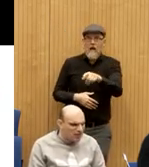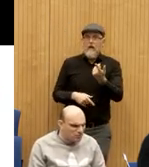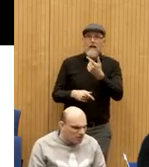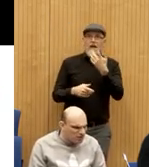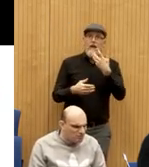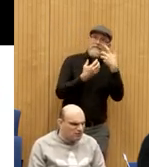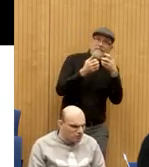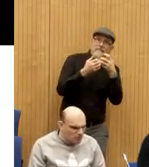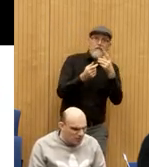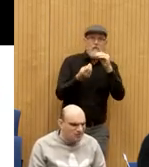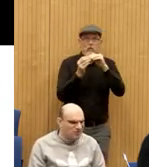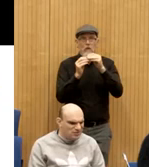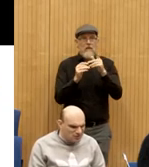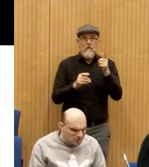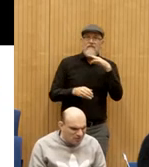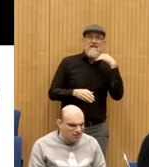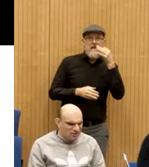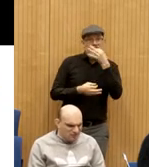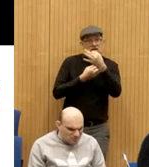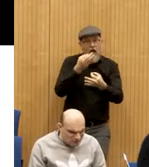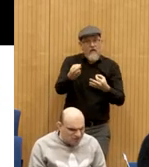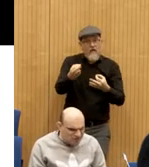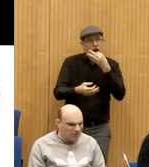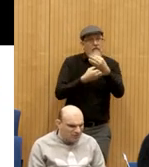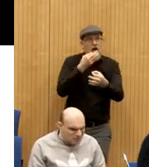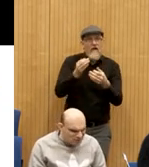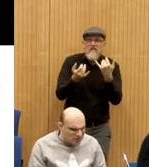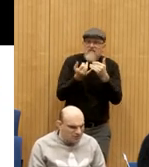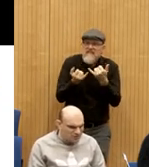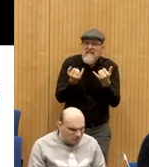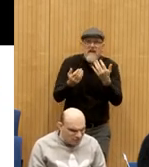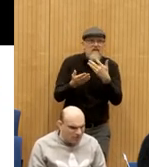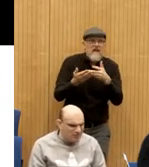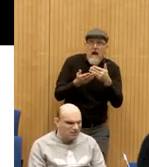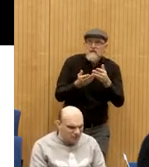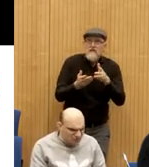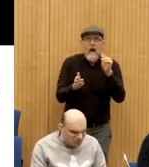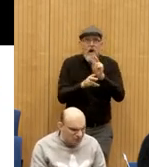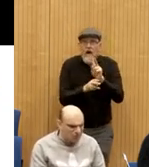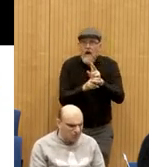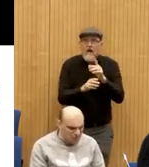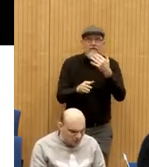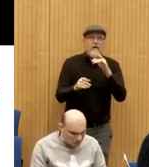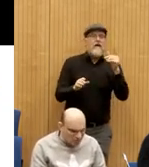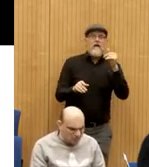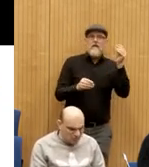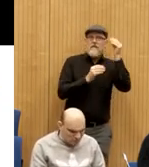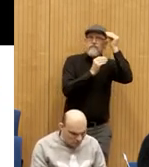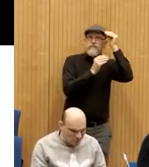Und ich zeige zum Beispiel als Blinder, wo die Barrieren sind, was die für Barrieren sind und wie man das entfernen könnte.